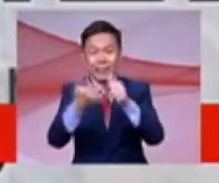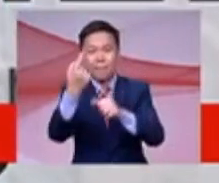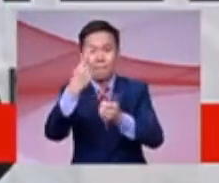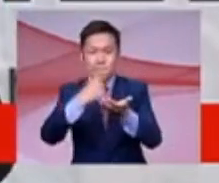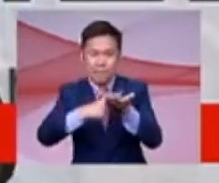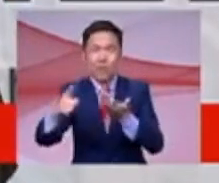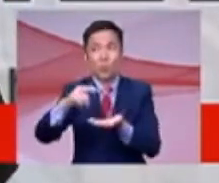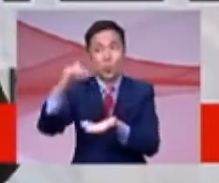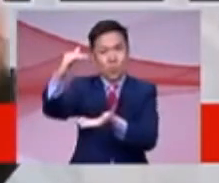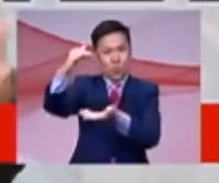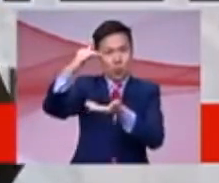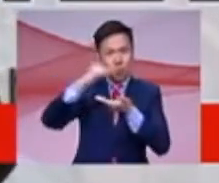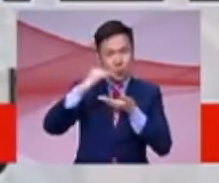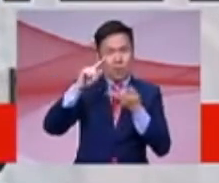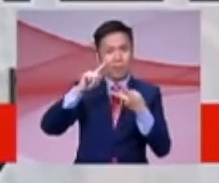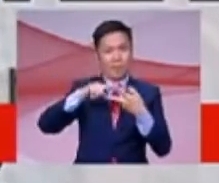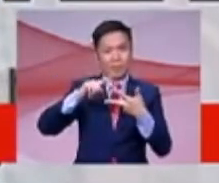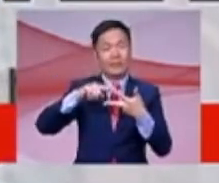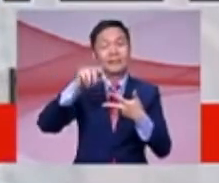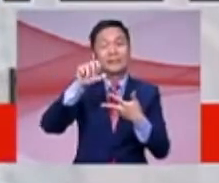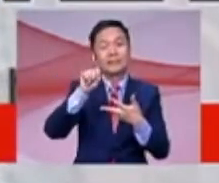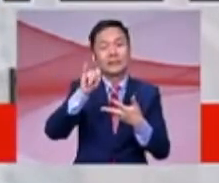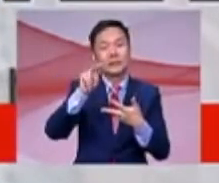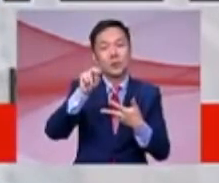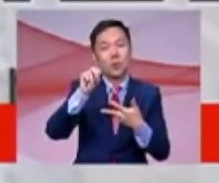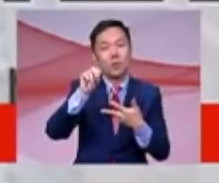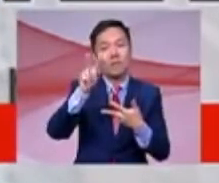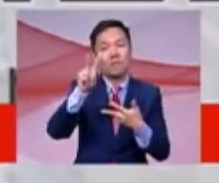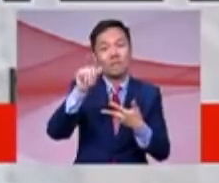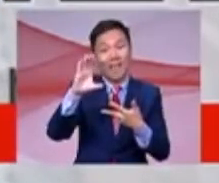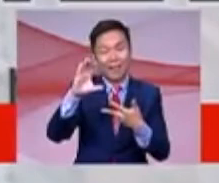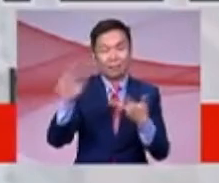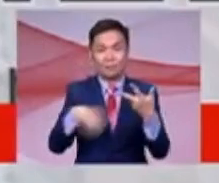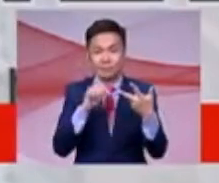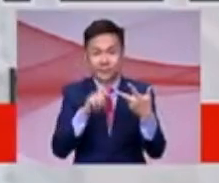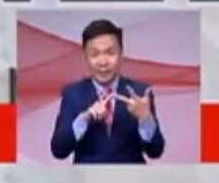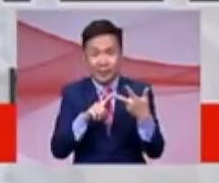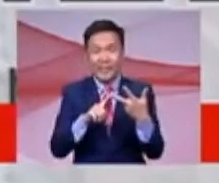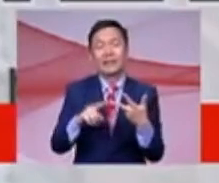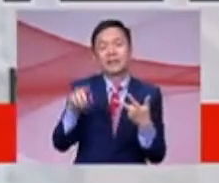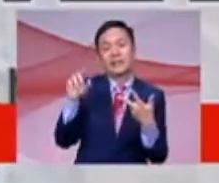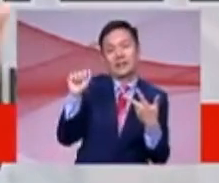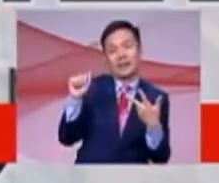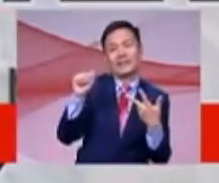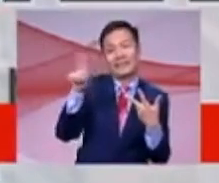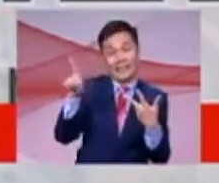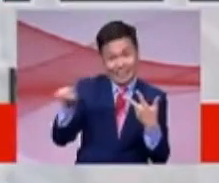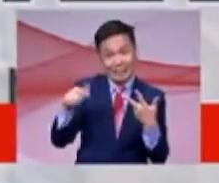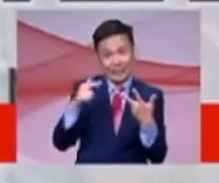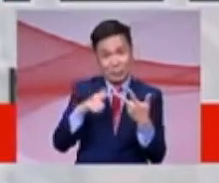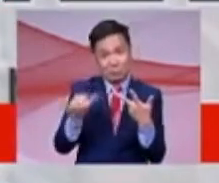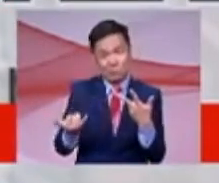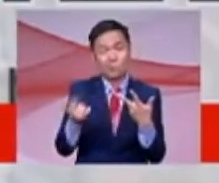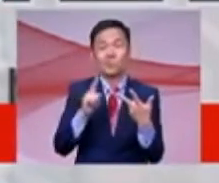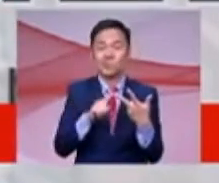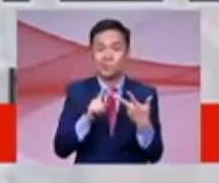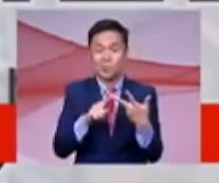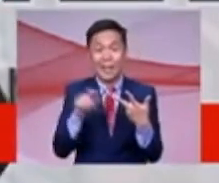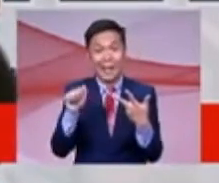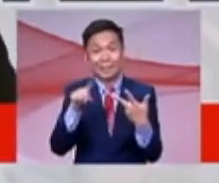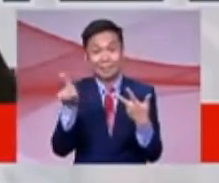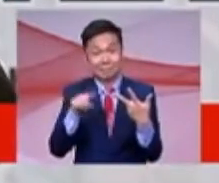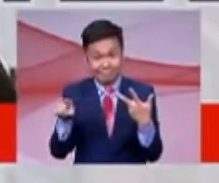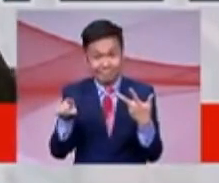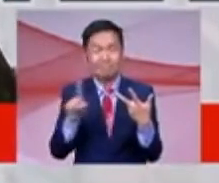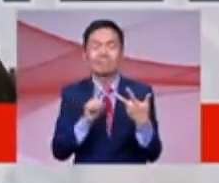akan akan dikeluarkan. Dan juga sekarang ini kita ada AstraZeneca, jadi kita juga menggunakan